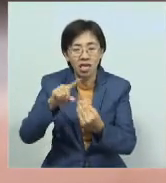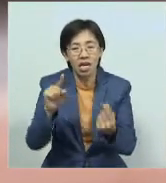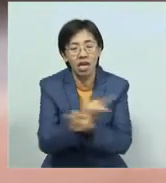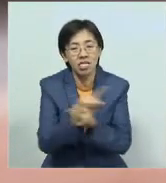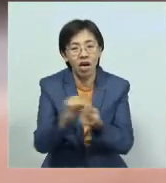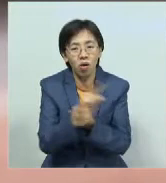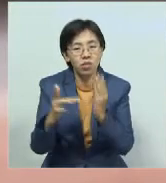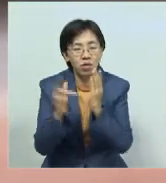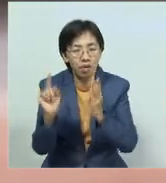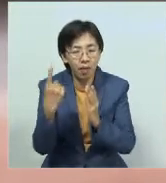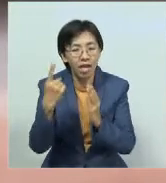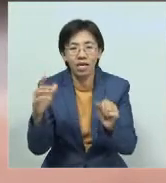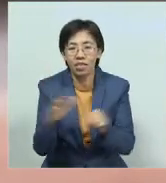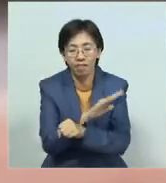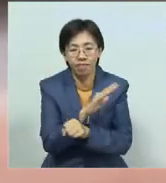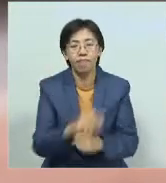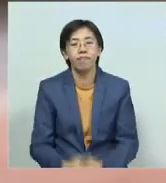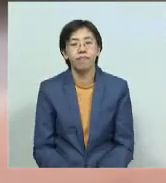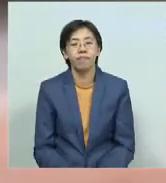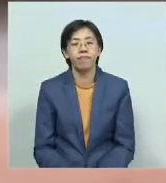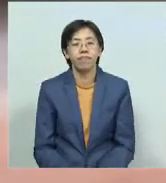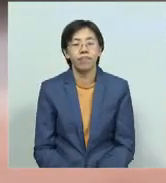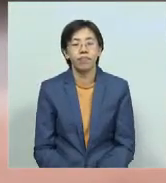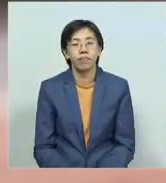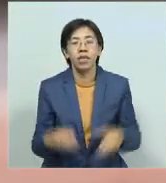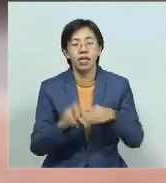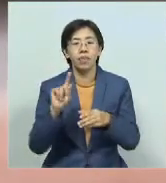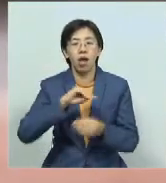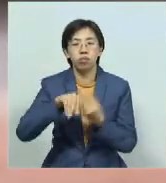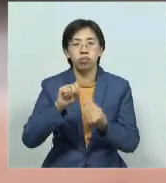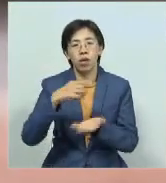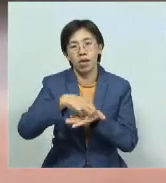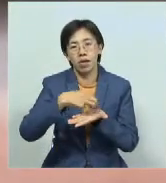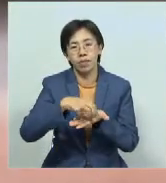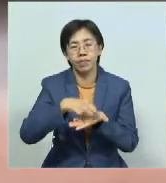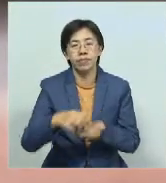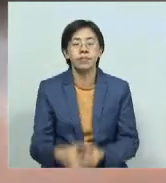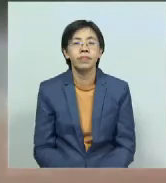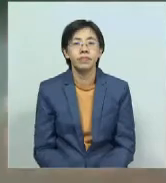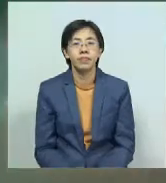ทัลอย่างเต็มรูปแบบไปพร้อมๆกันค่ะทีมข่าวเศรษฐกิจรายงาน